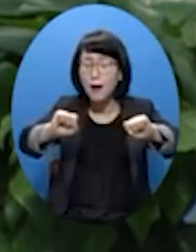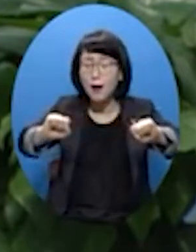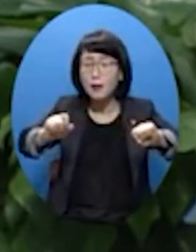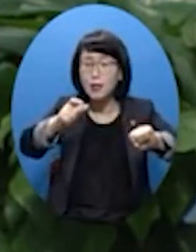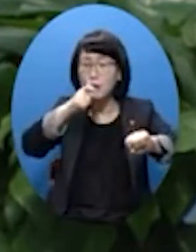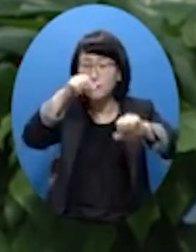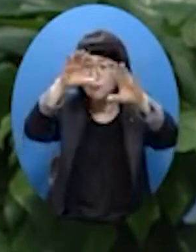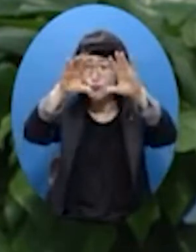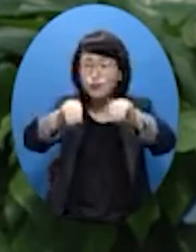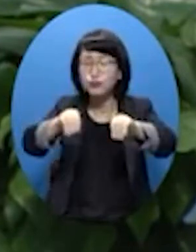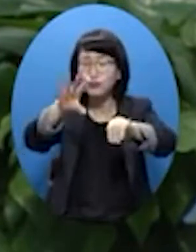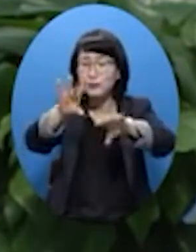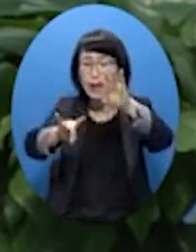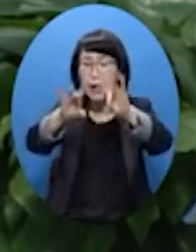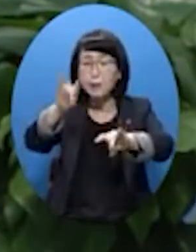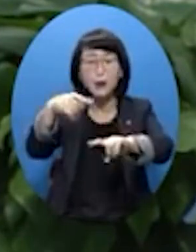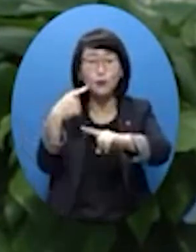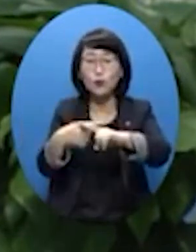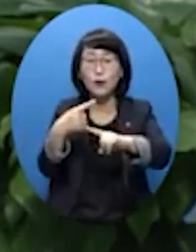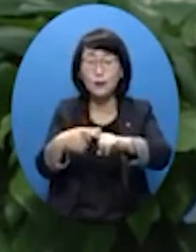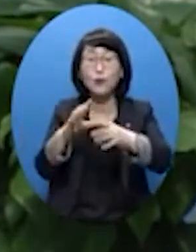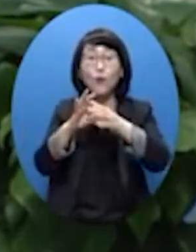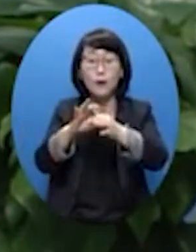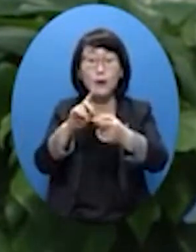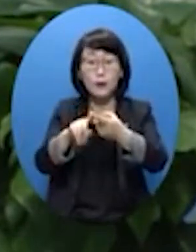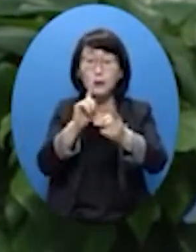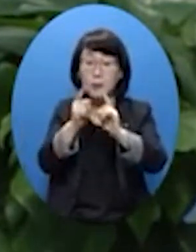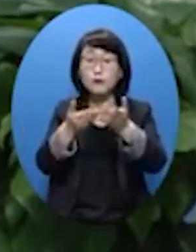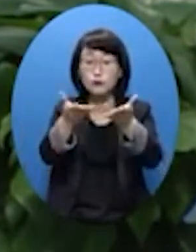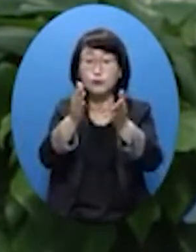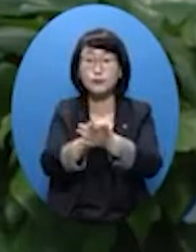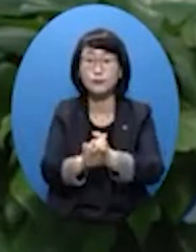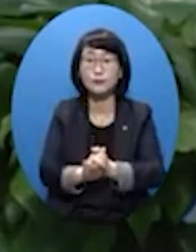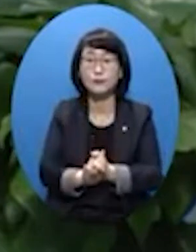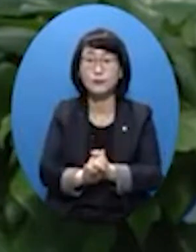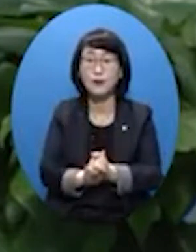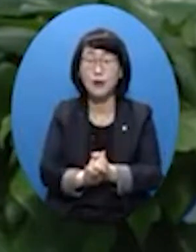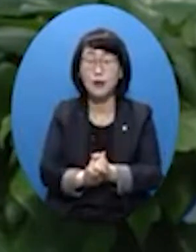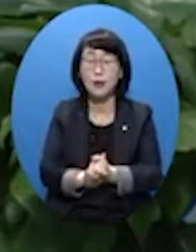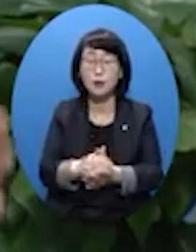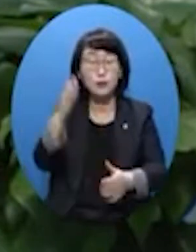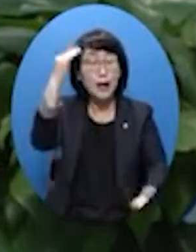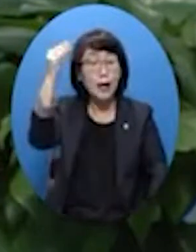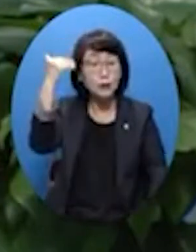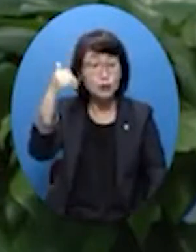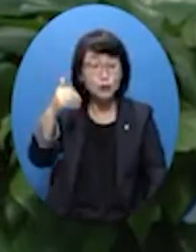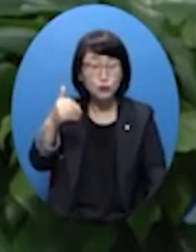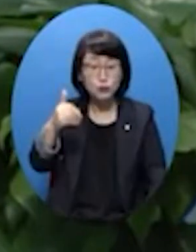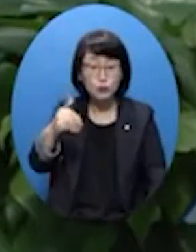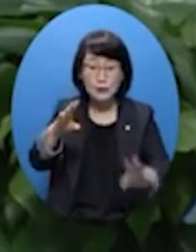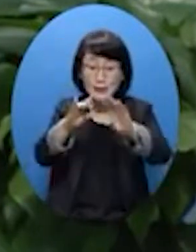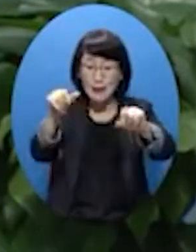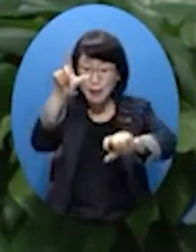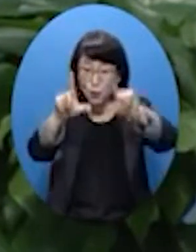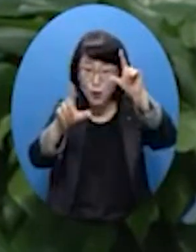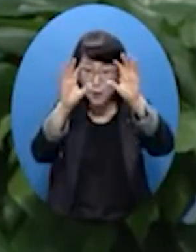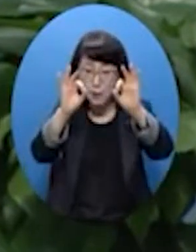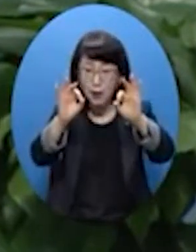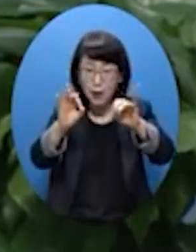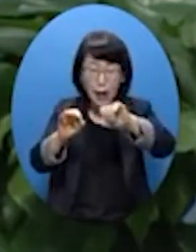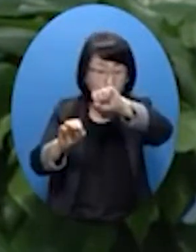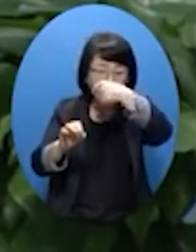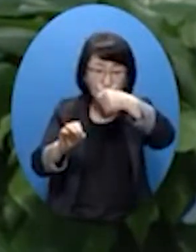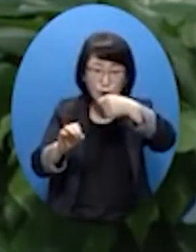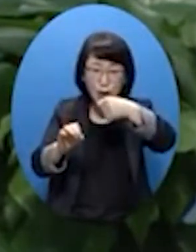관련된 말씀을 여러 해 드리기 원합니다 1군 지 영 상 앞에 까의 그 사막 같은